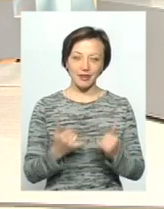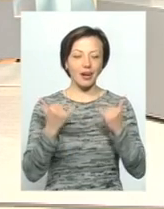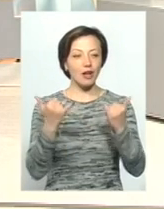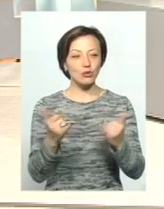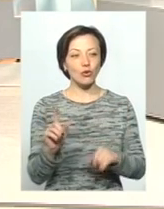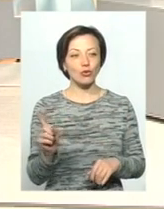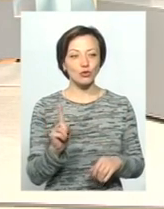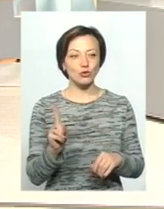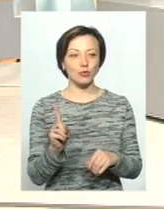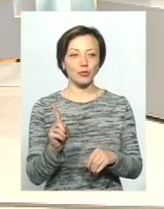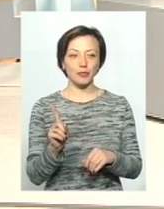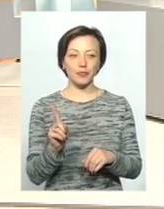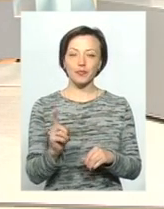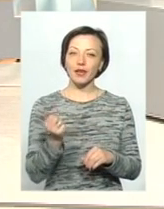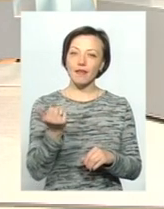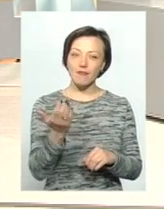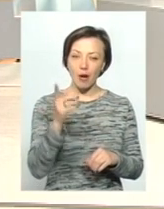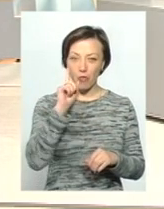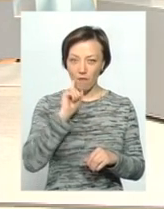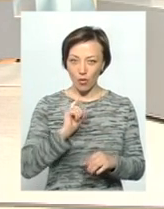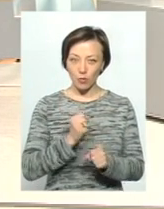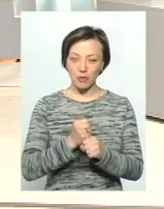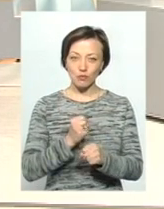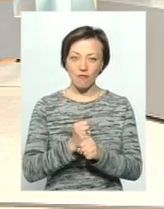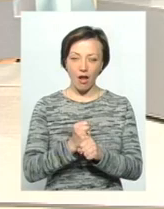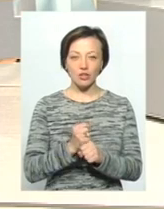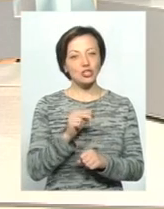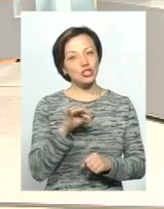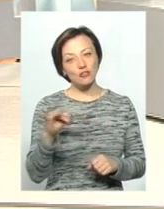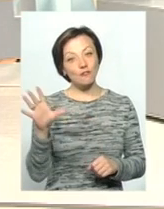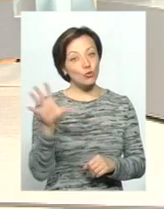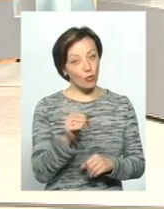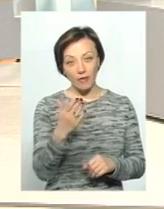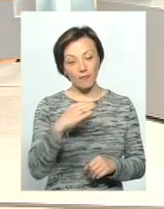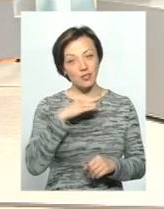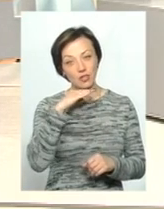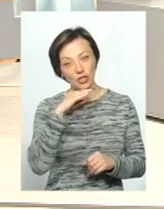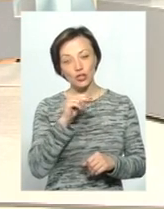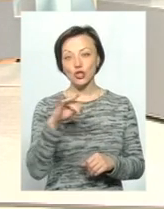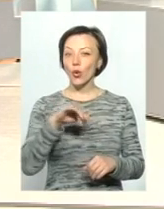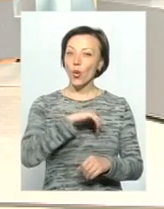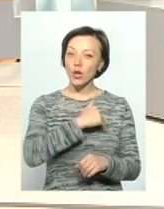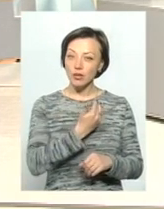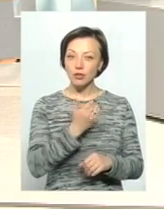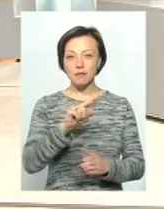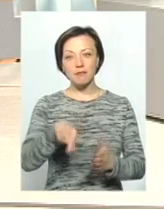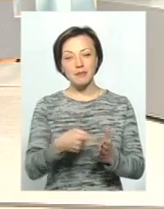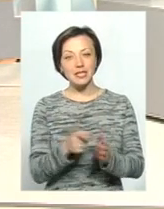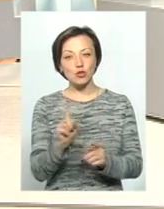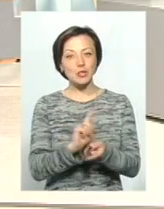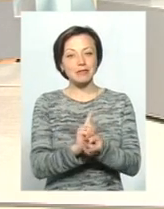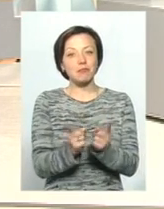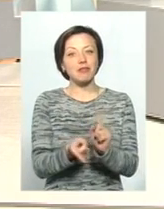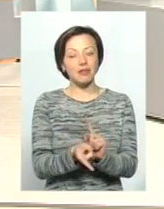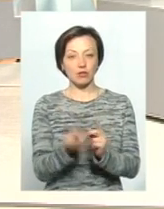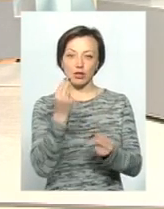щоб вам комфортно працювалося, чи всього вам вистачає, чи хотілося б, аби в місті щось